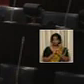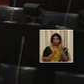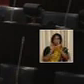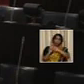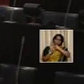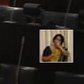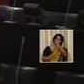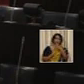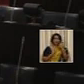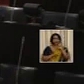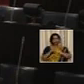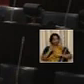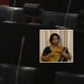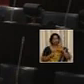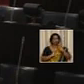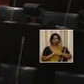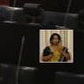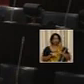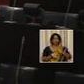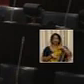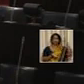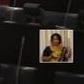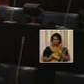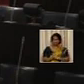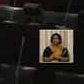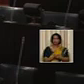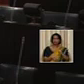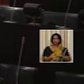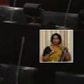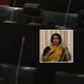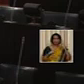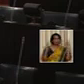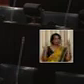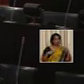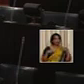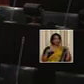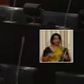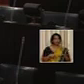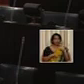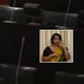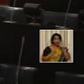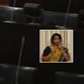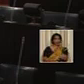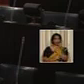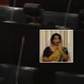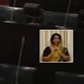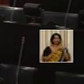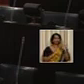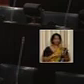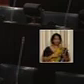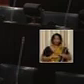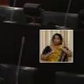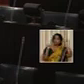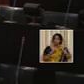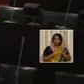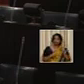ගෙවලා හරි සාකච්ඡා කරලා මෙය ගෙන්න ගන්න කියලා ඒ කාල සීමාවත් පහ වුණා ඒ නිසා තමයි දැන් අර ඕමානේ තානාපති කාර්යාලය ඉස්සරහා ඇවිල්ලා